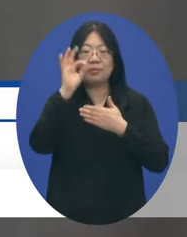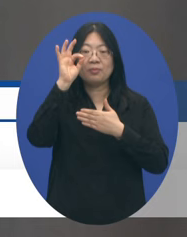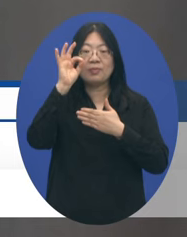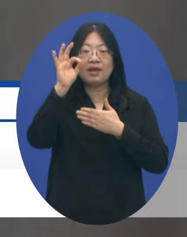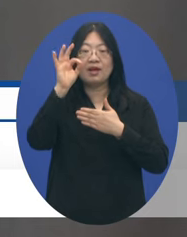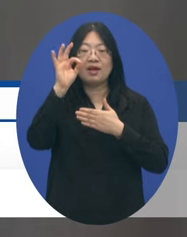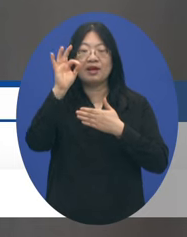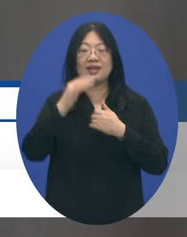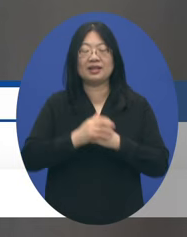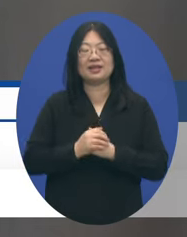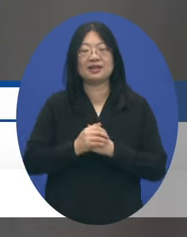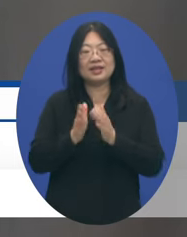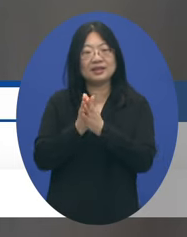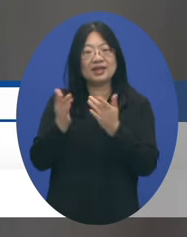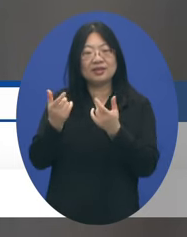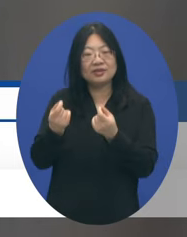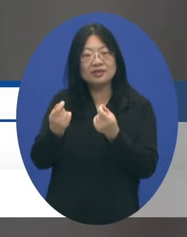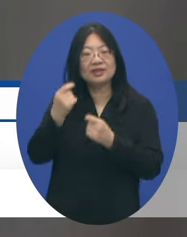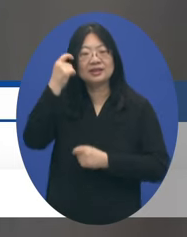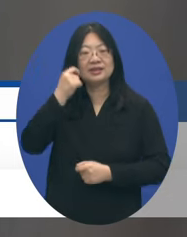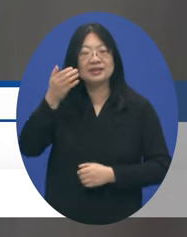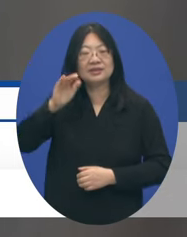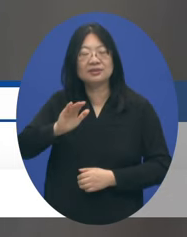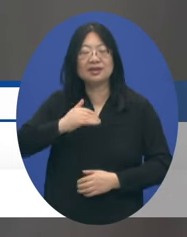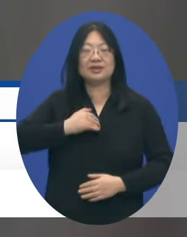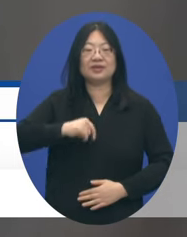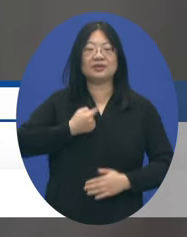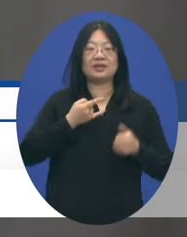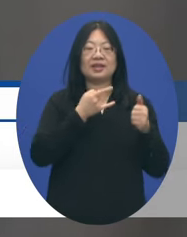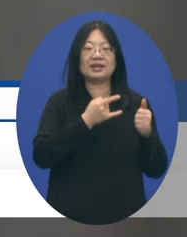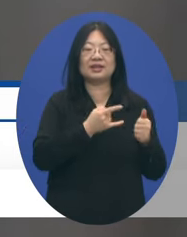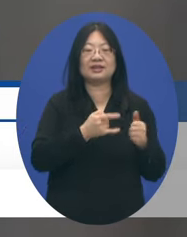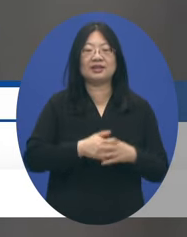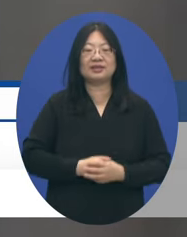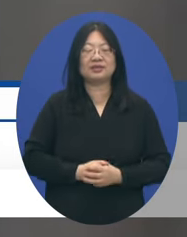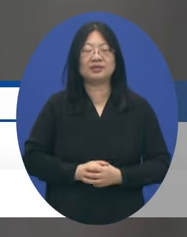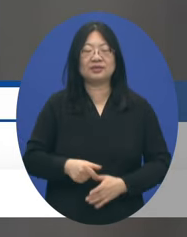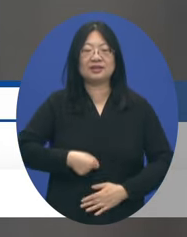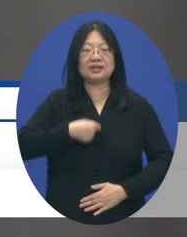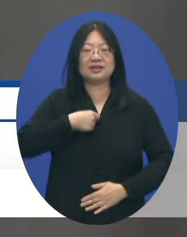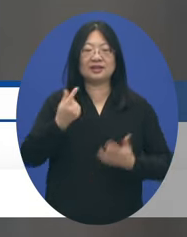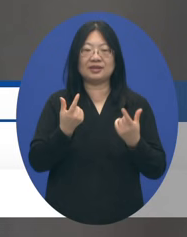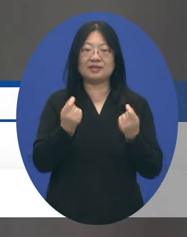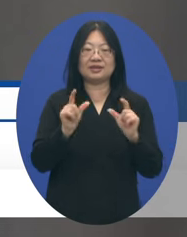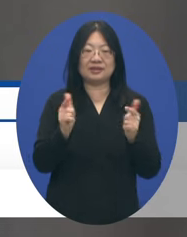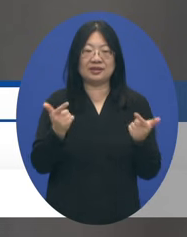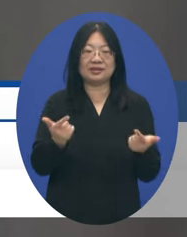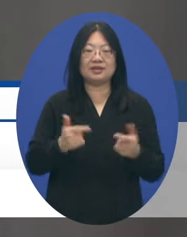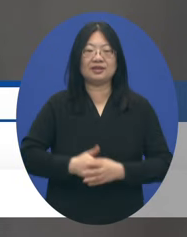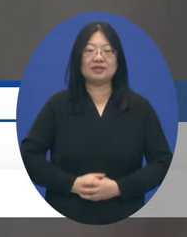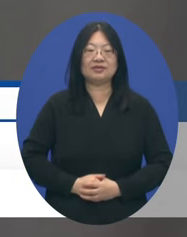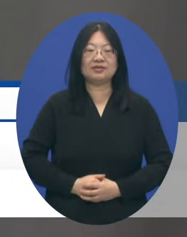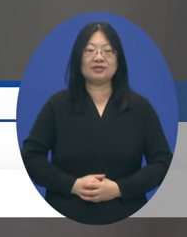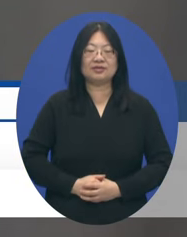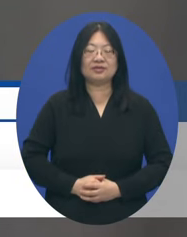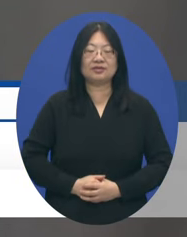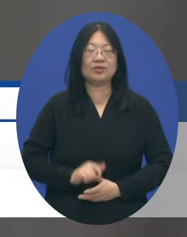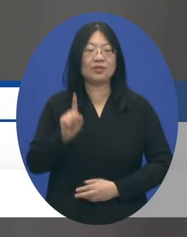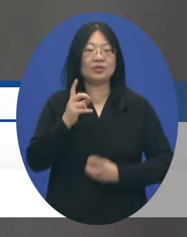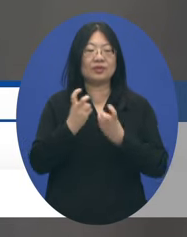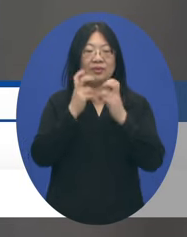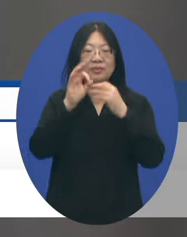겉으로 봤을 때는 시작인 것처럼 느껴지지만 제 스스로한테는 사실은 그렇지는 않습니다. 어떻게